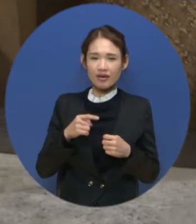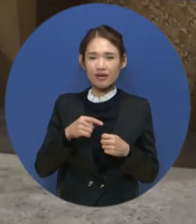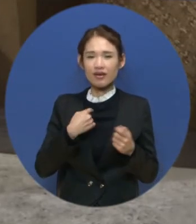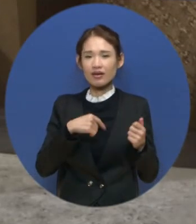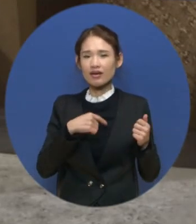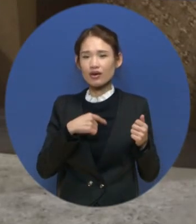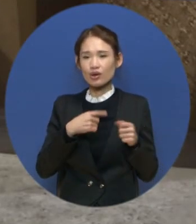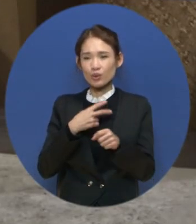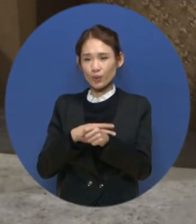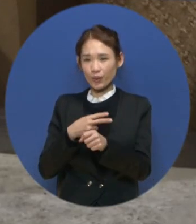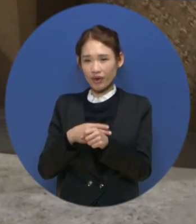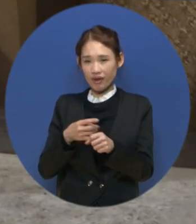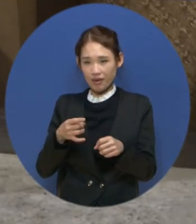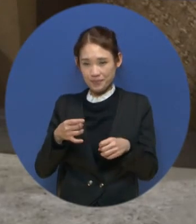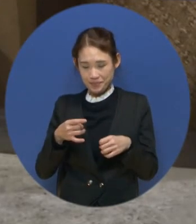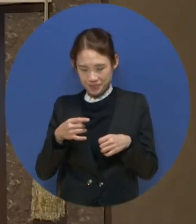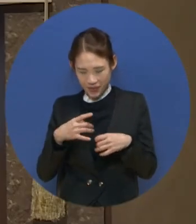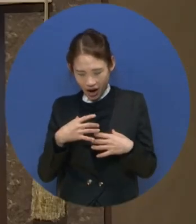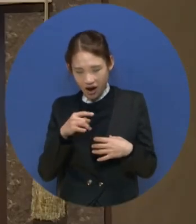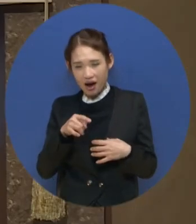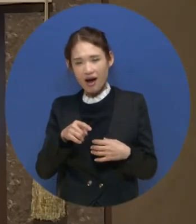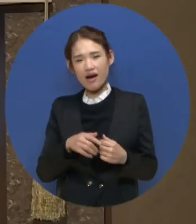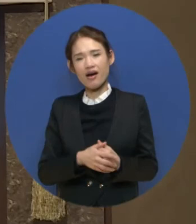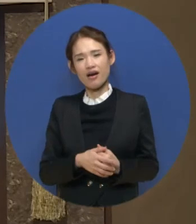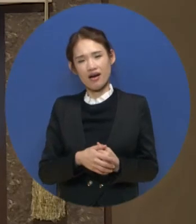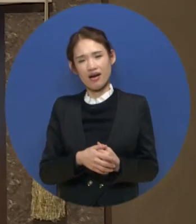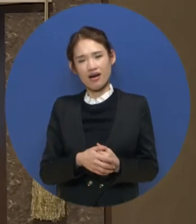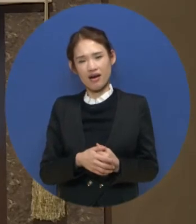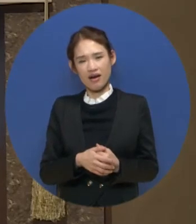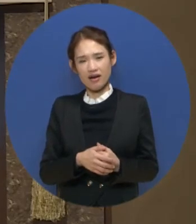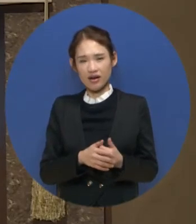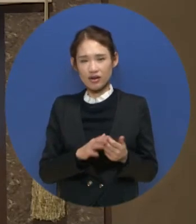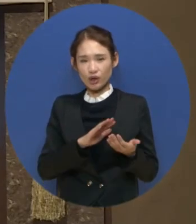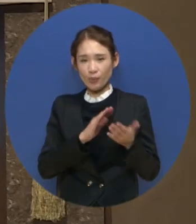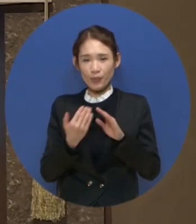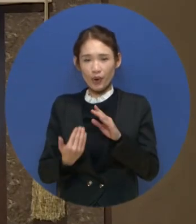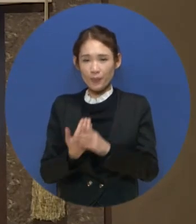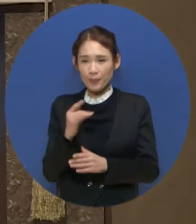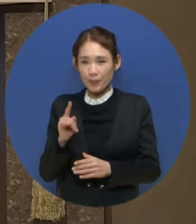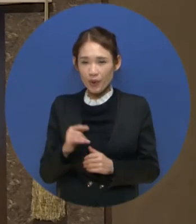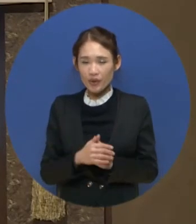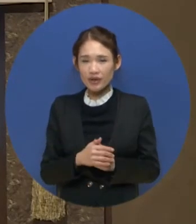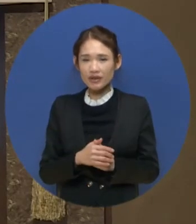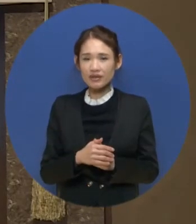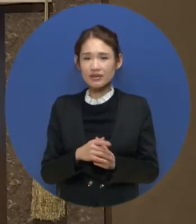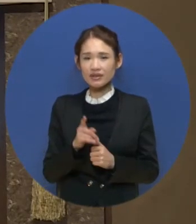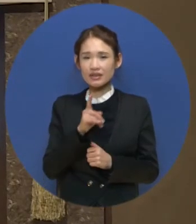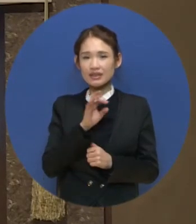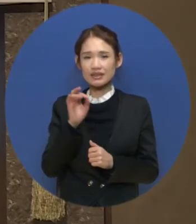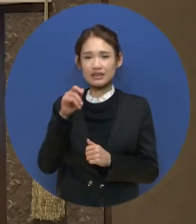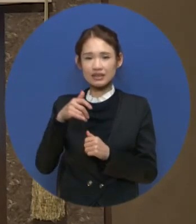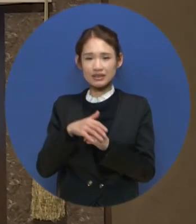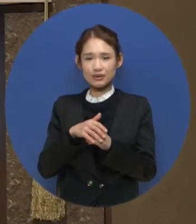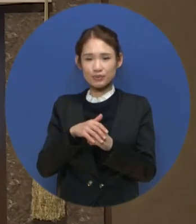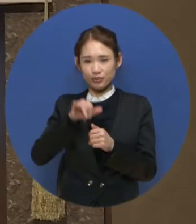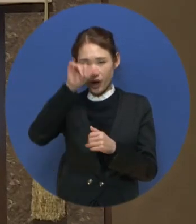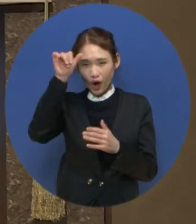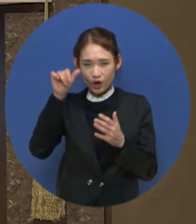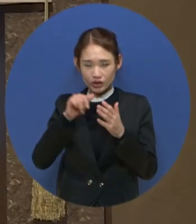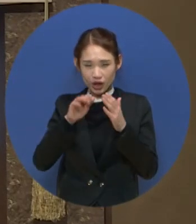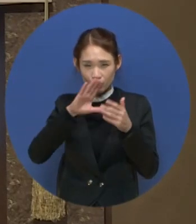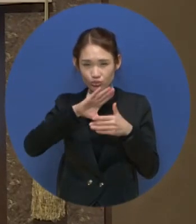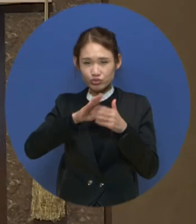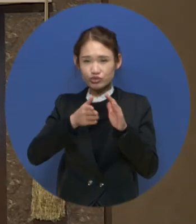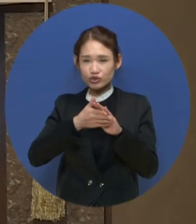그걸 가르친 교사도 깜짝 놀래고, 그래서 어떤 변화가 생겼냐면, 그 이마트